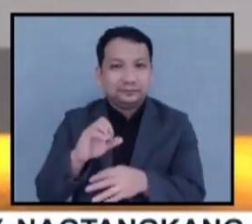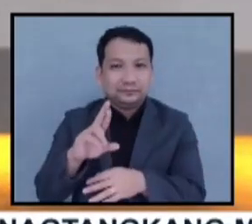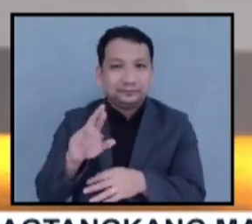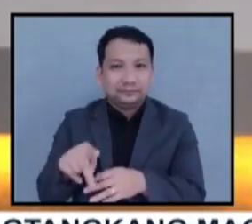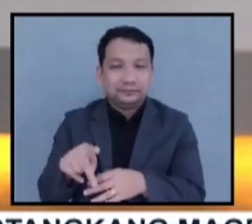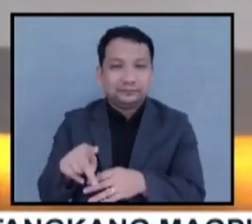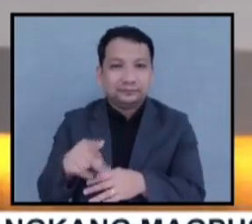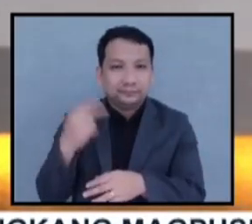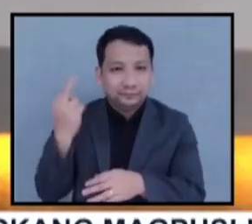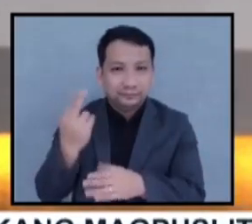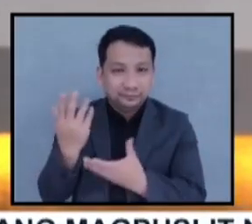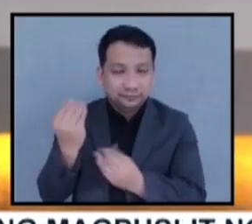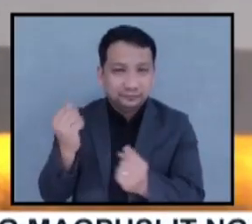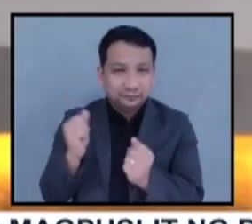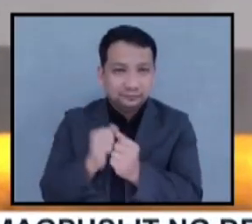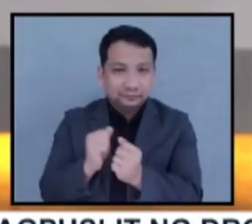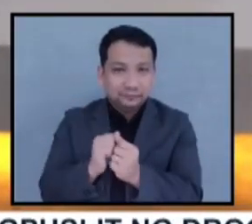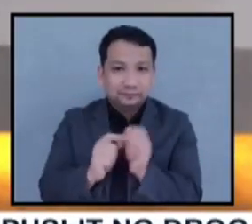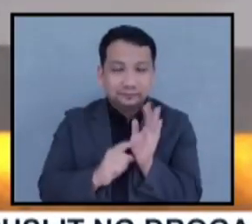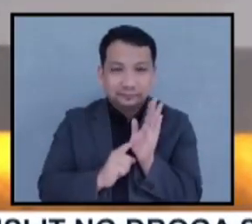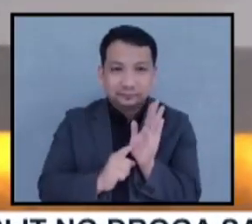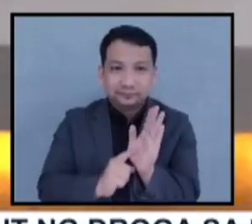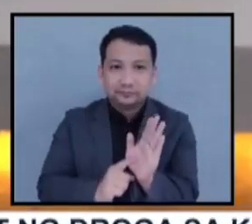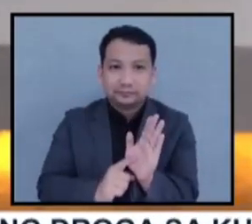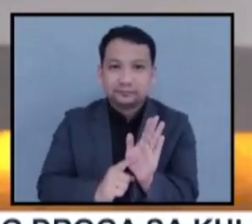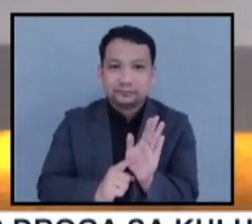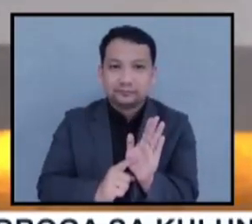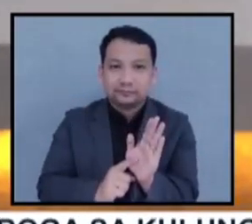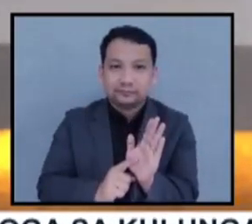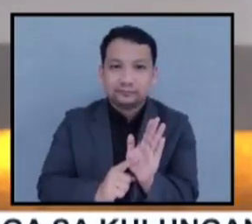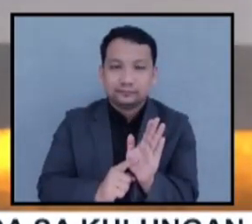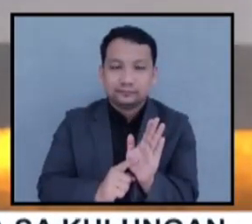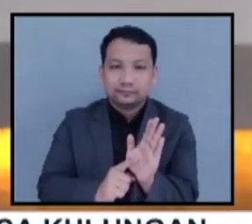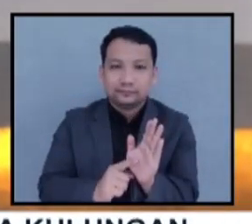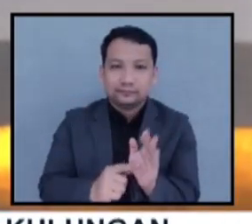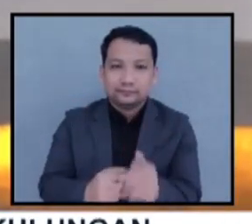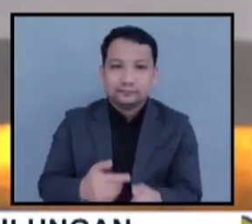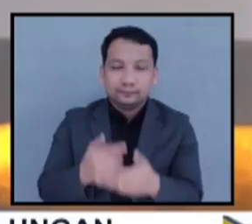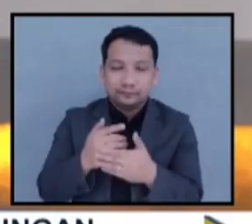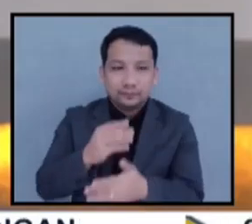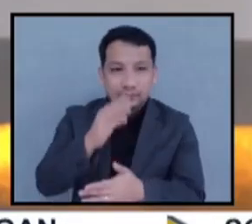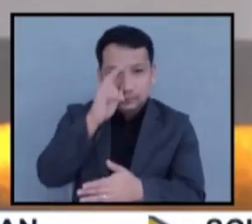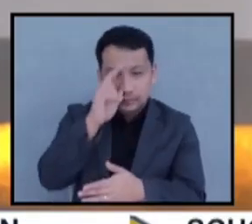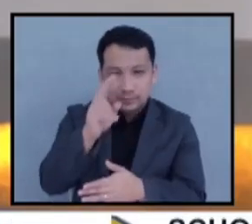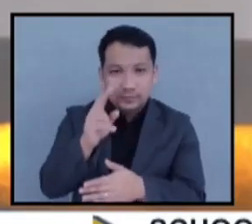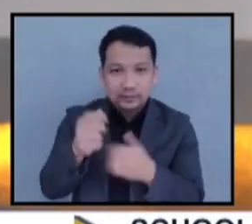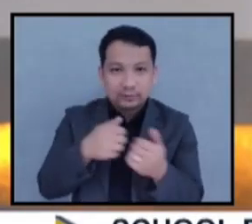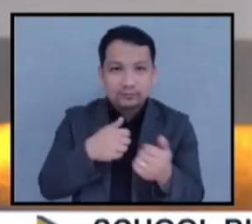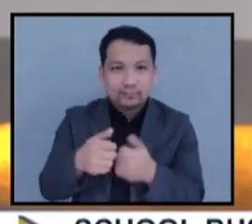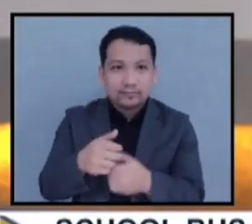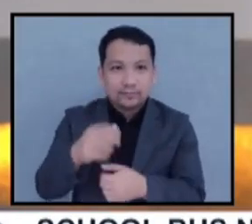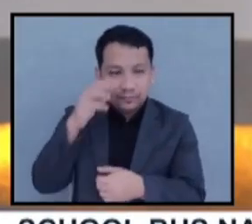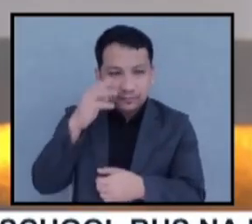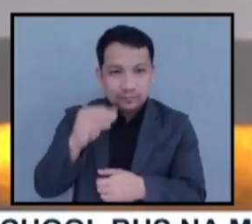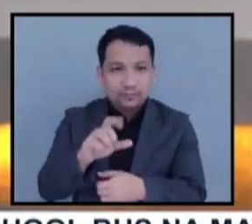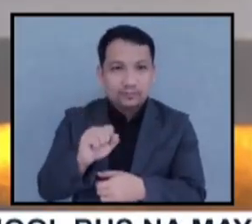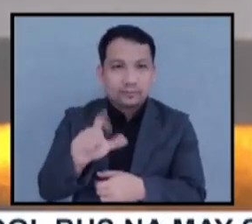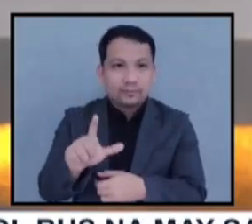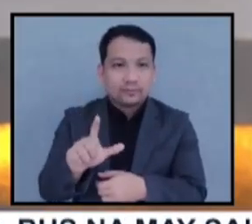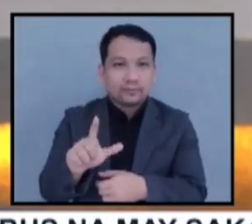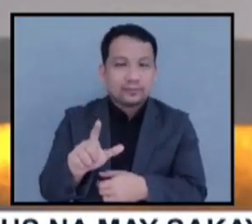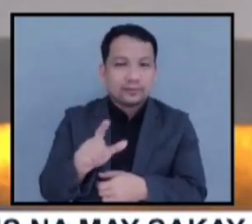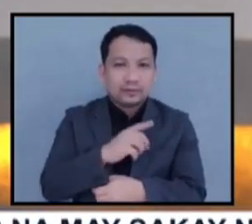Recently lamang ay ipinakilala ang mga makikisig at nagagapuang kandidato ng male beauty pageant na Mistress